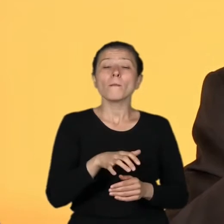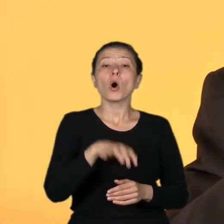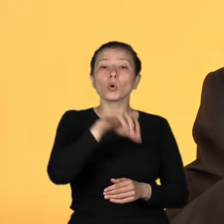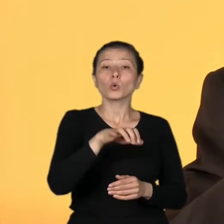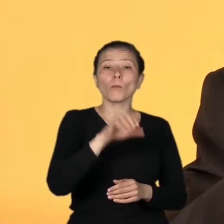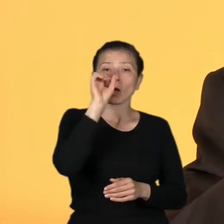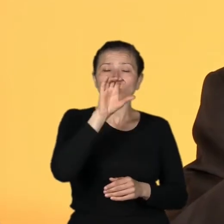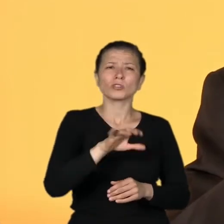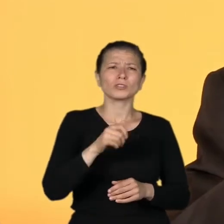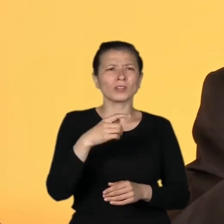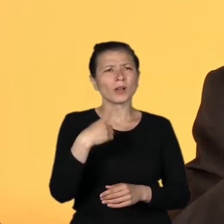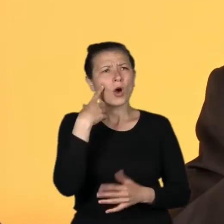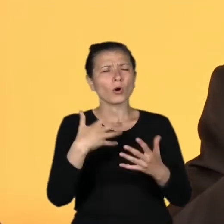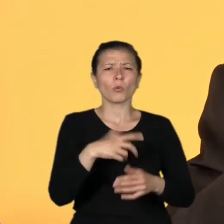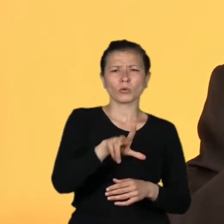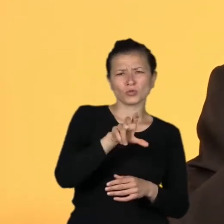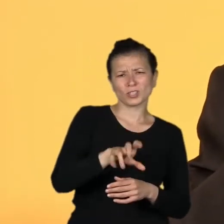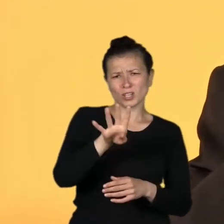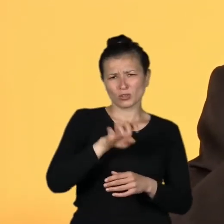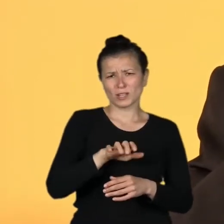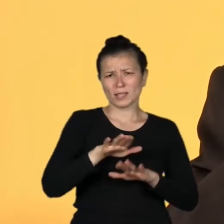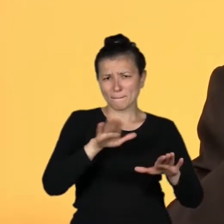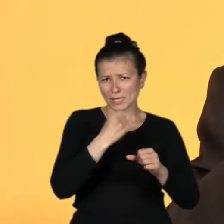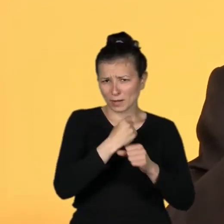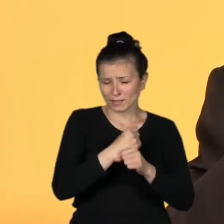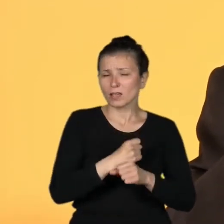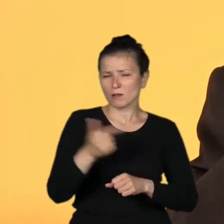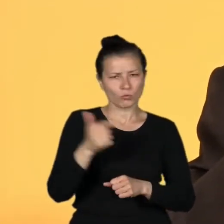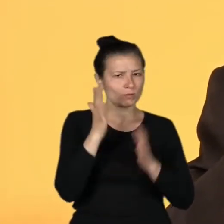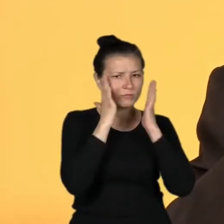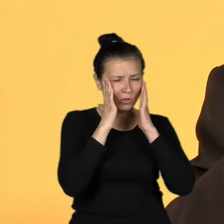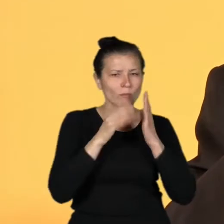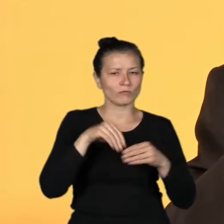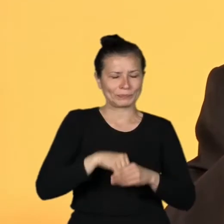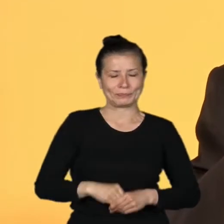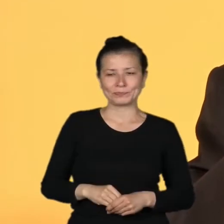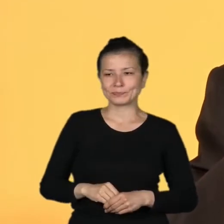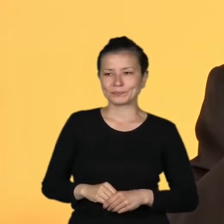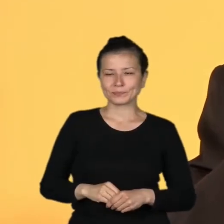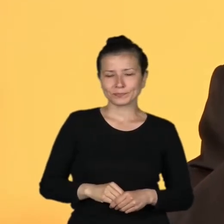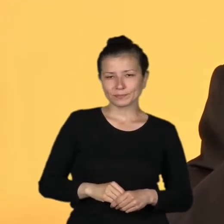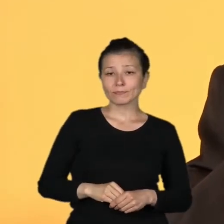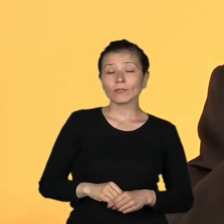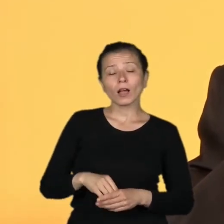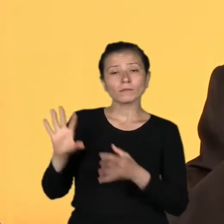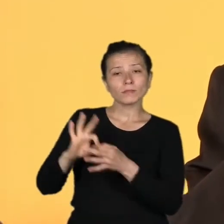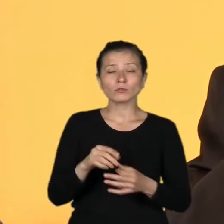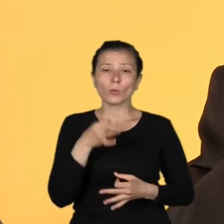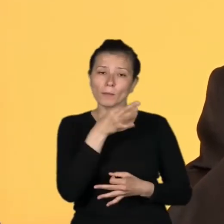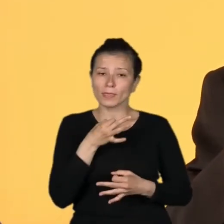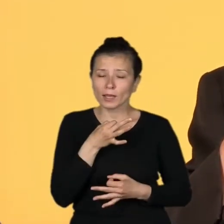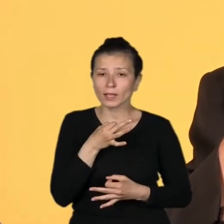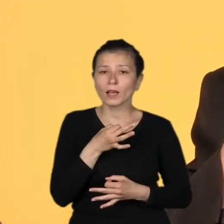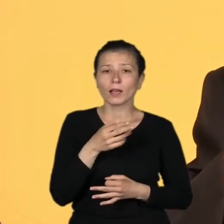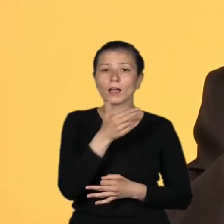300-400 tysięcy miejsc pracy. Musimy mieć tę świadomość. Natomiast wracając do tego pytania o tak